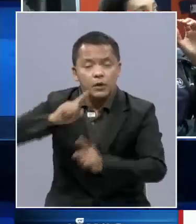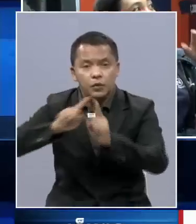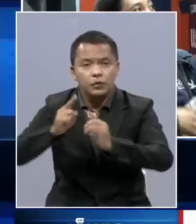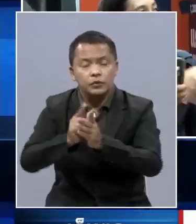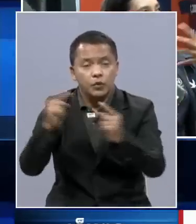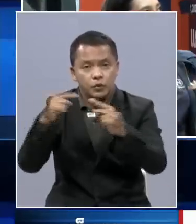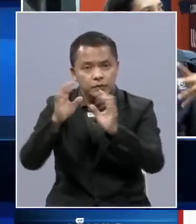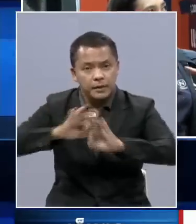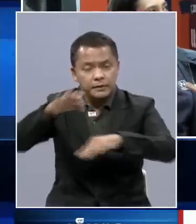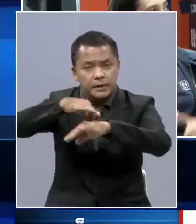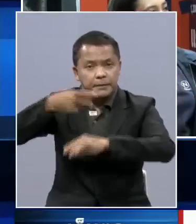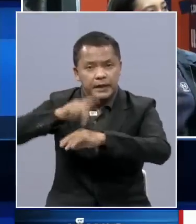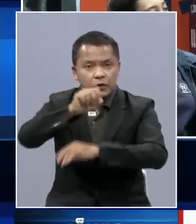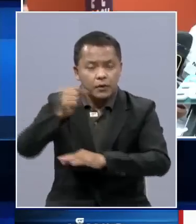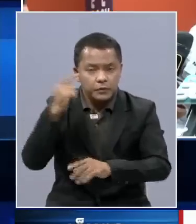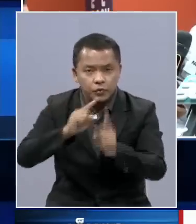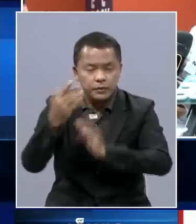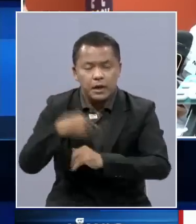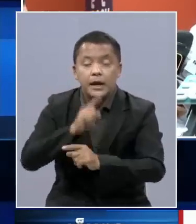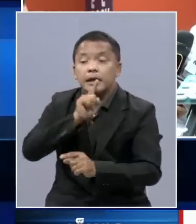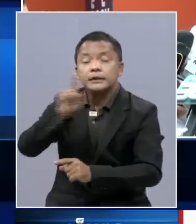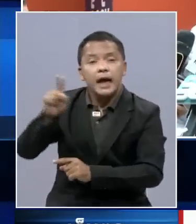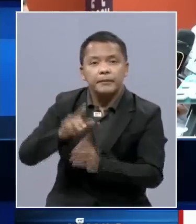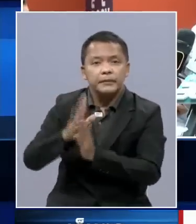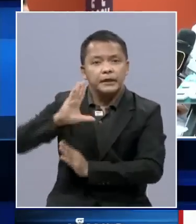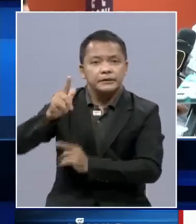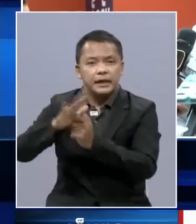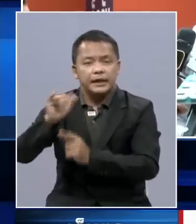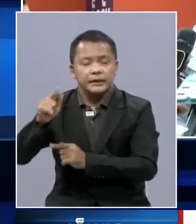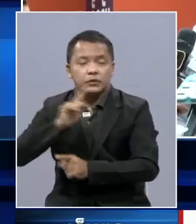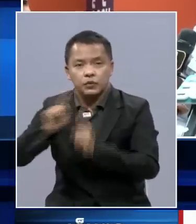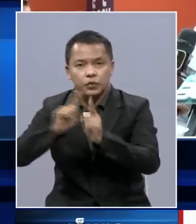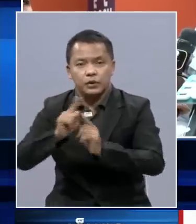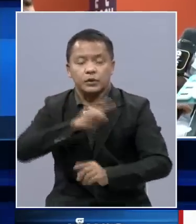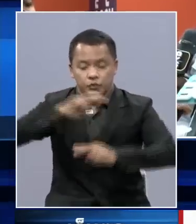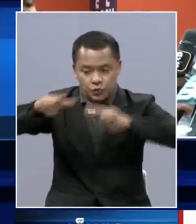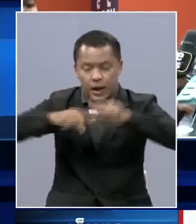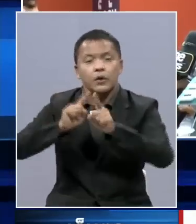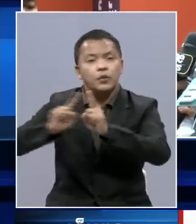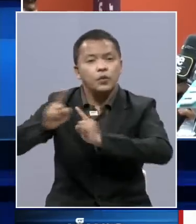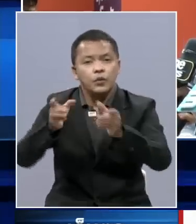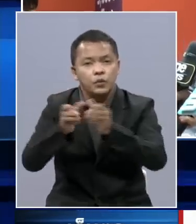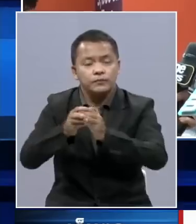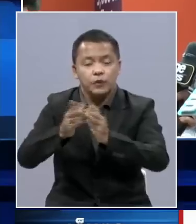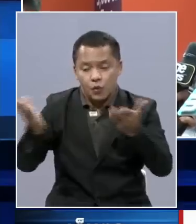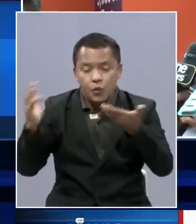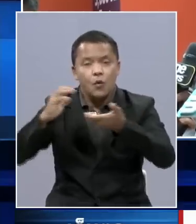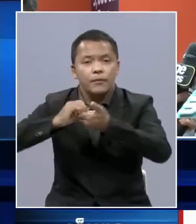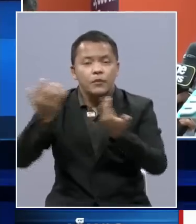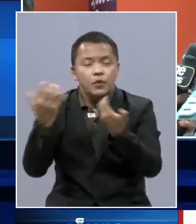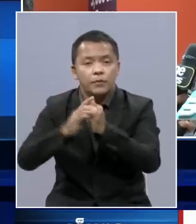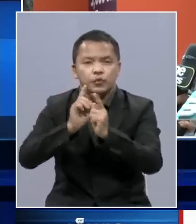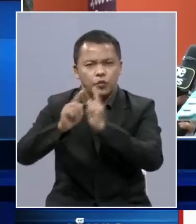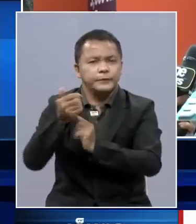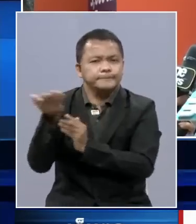ยในประเด็นนี้หรือไม่คุณรังสิมันต์บอกว่าก็ต้องไปถามคุณชัยธวัฒน์เพราะว่าเป็นคนดูแลการเจรจาในส่วนของพรรคร่วมจะให้คำต